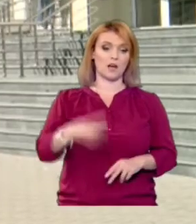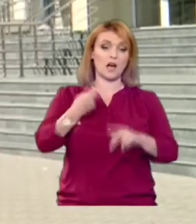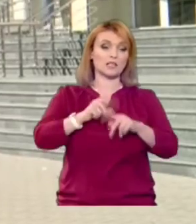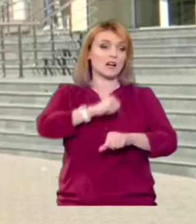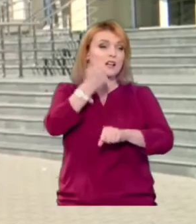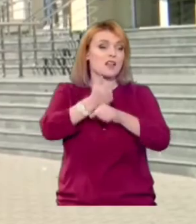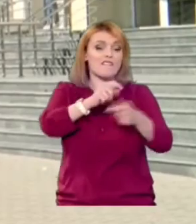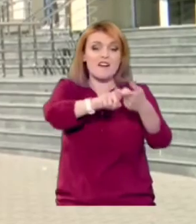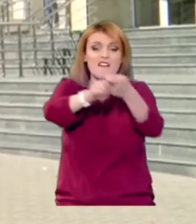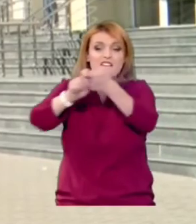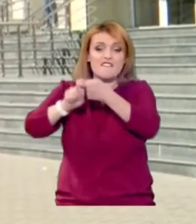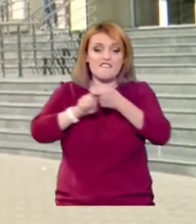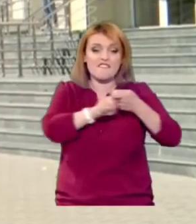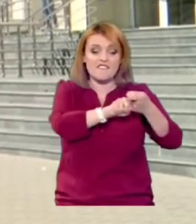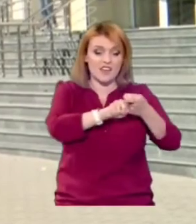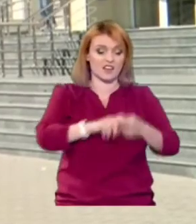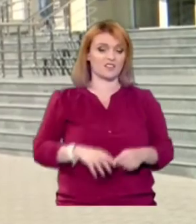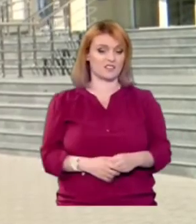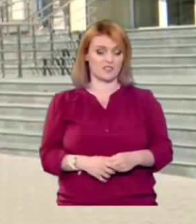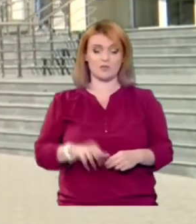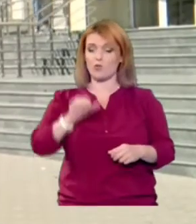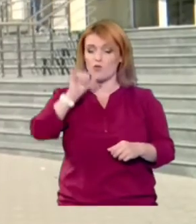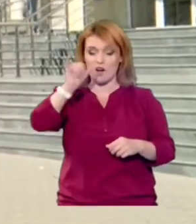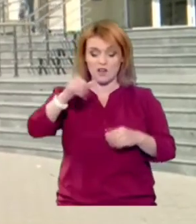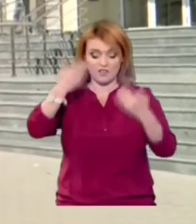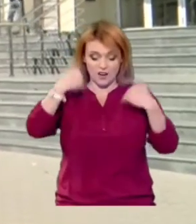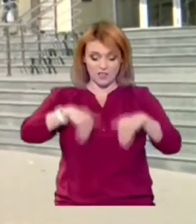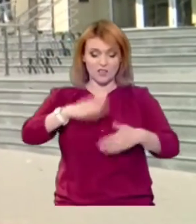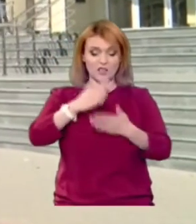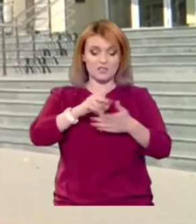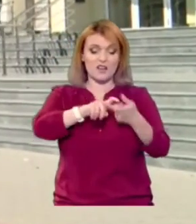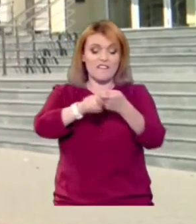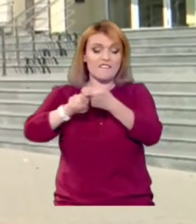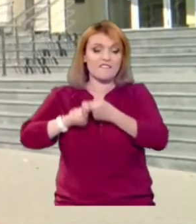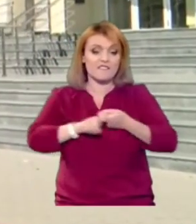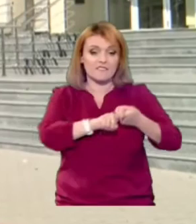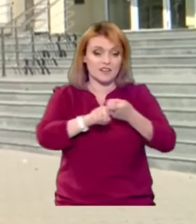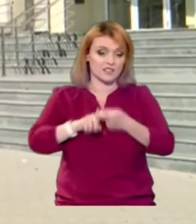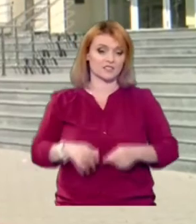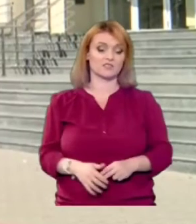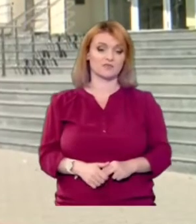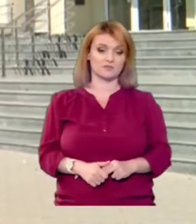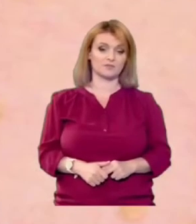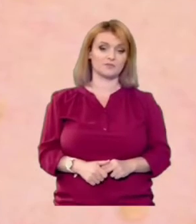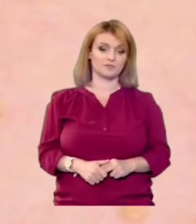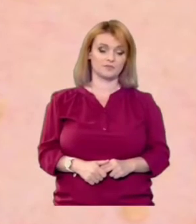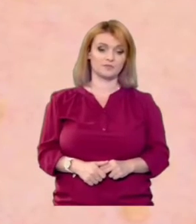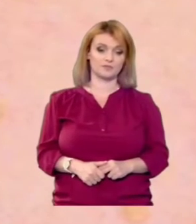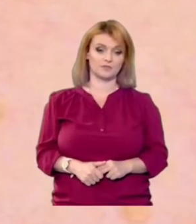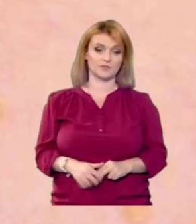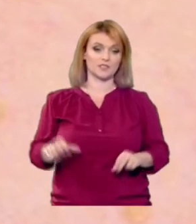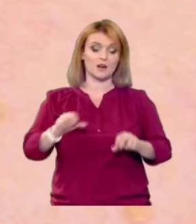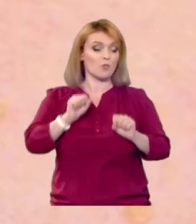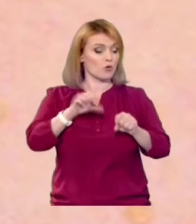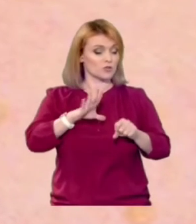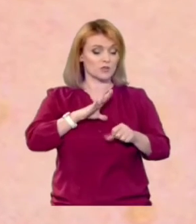infecție, fie a papilomilor, fie în ceea ce ține a displaziilor și a